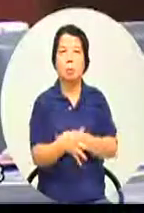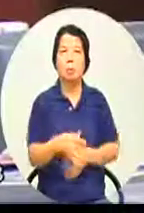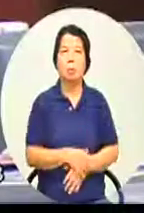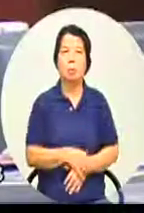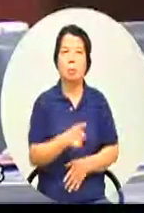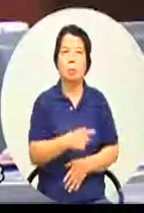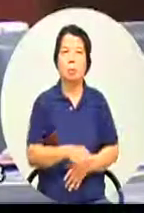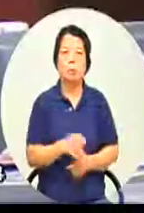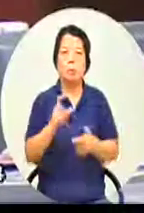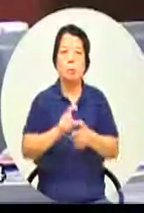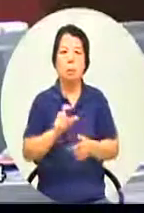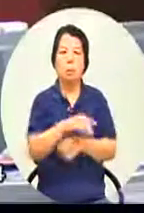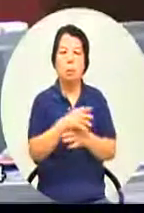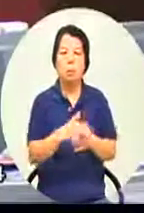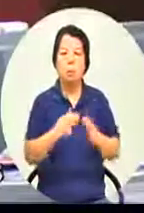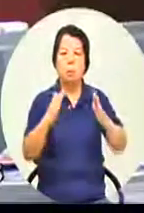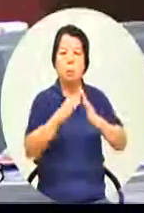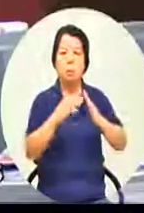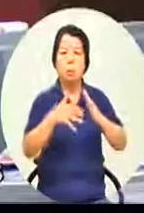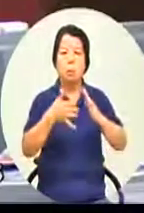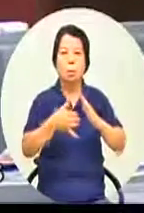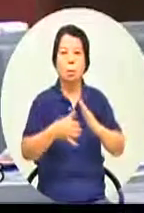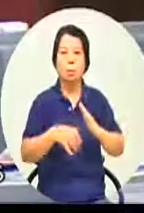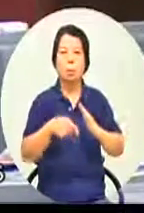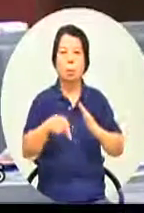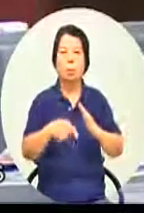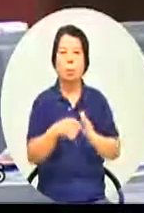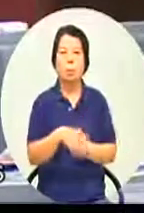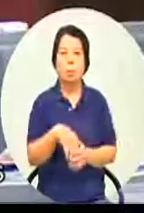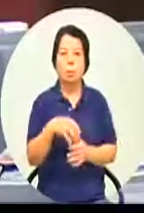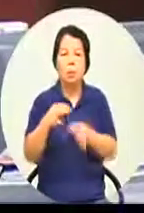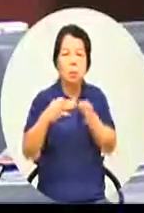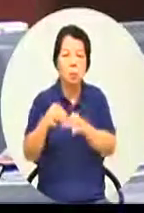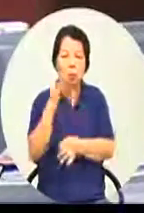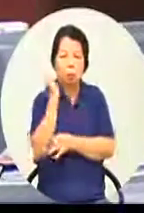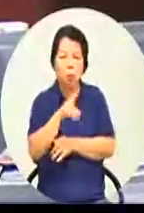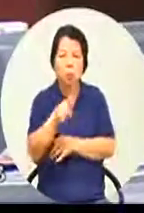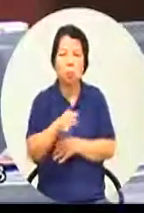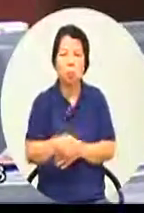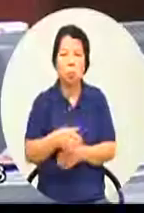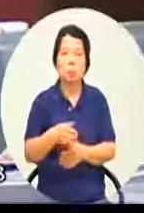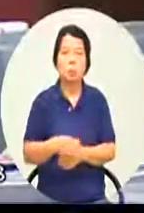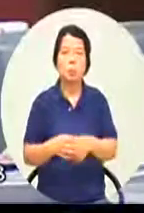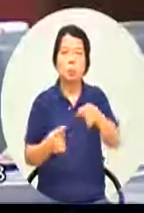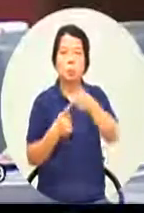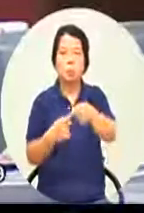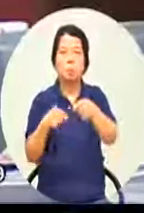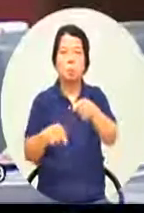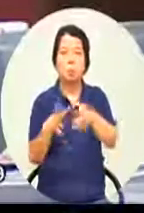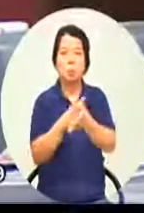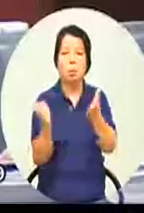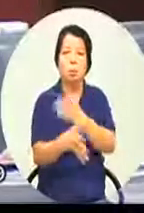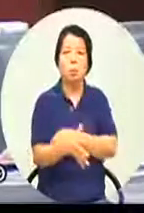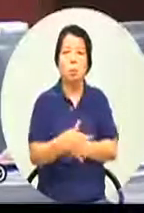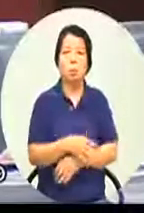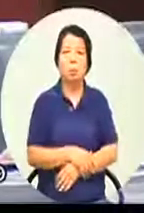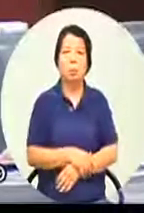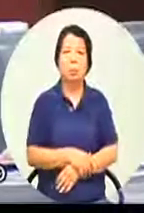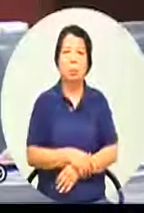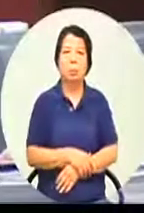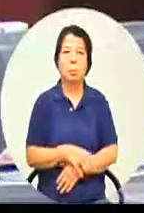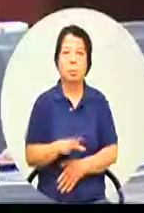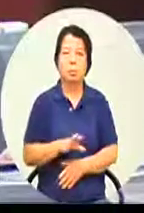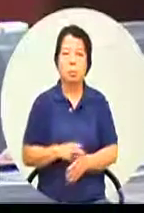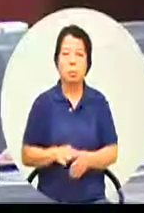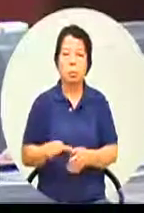卡里说他住在人家厝的店门口啊，有的人店门口有的人不希望被设，所以他们希望说内站就给它废掉，然后转